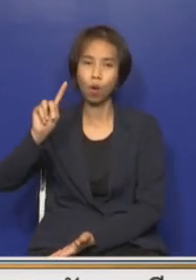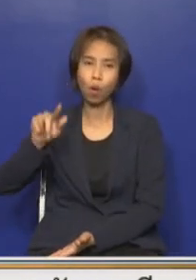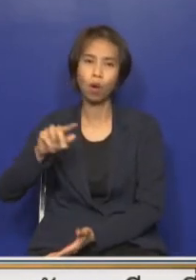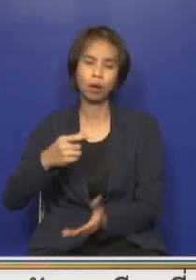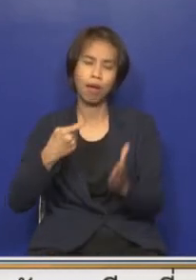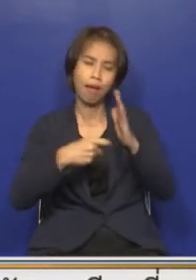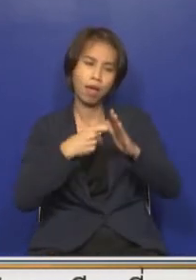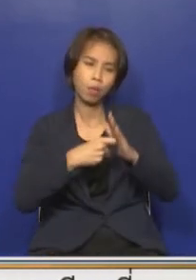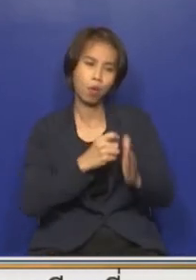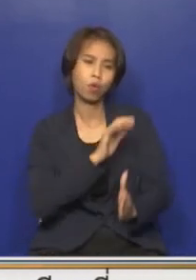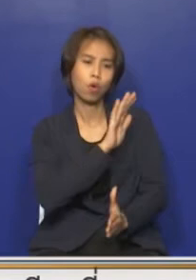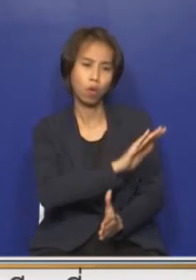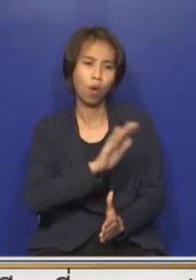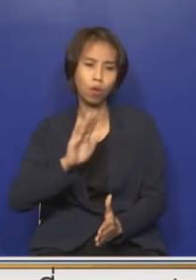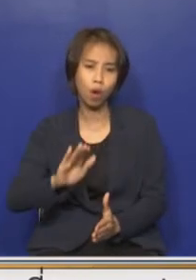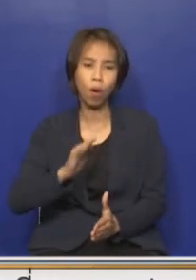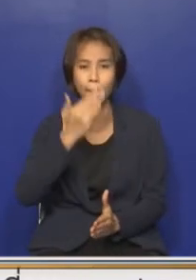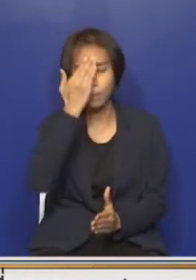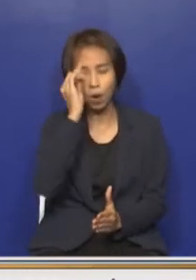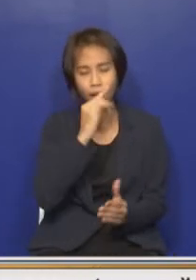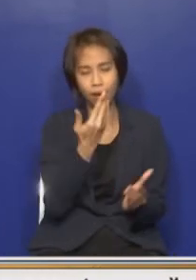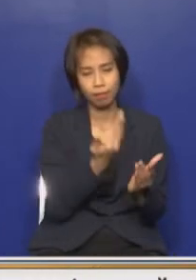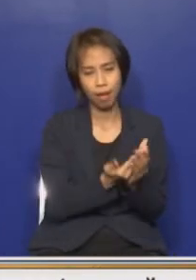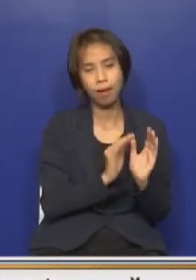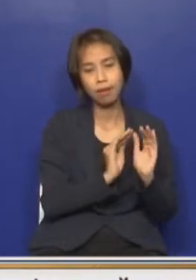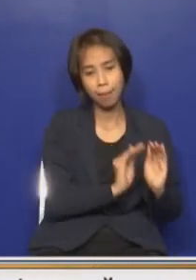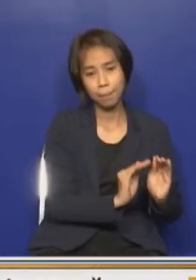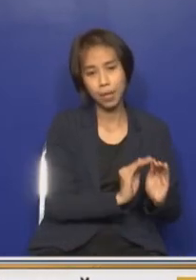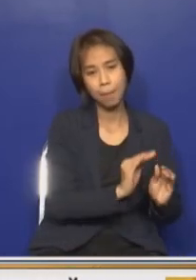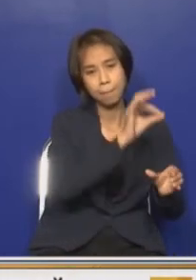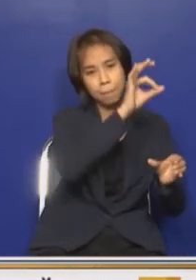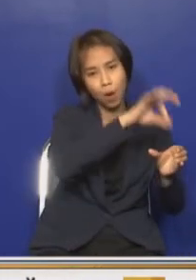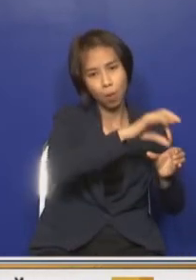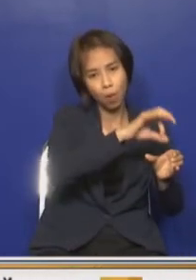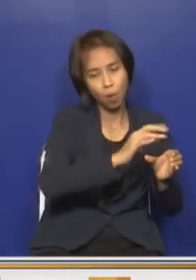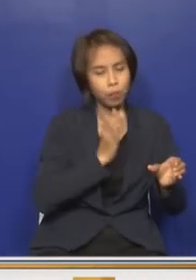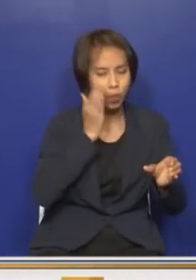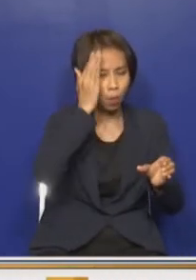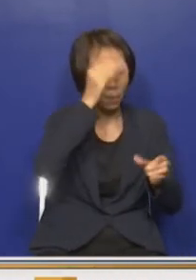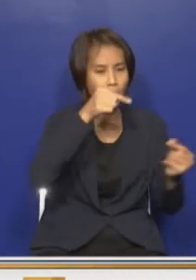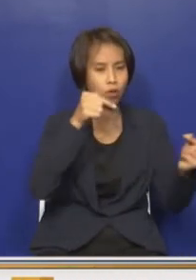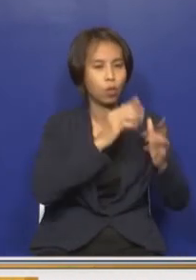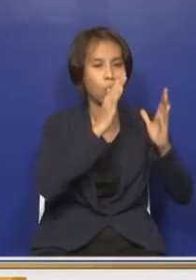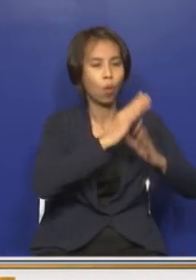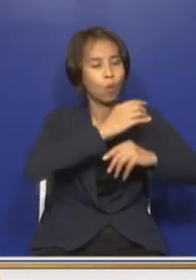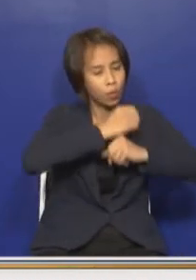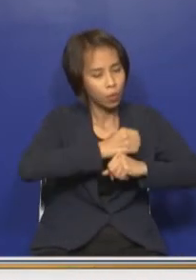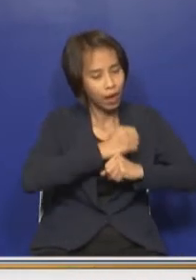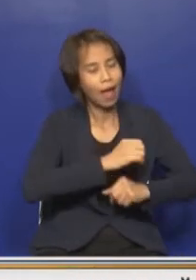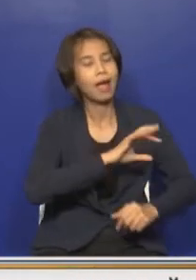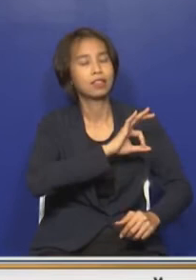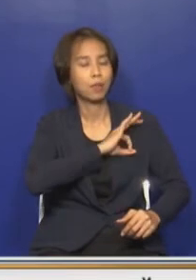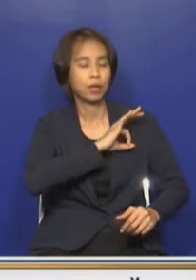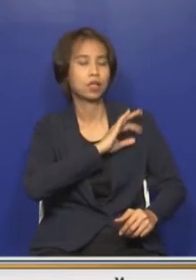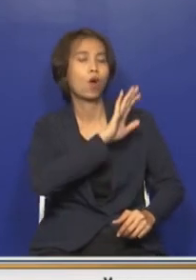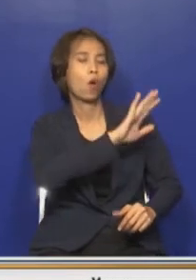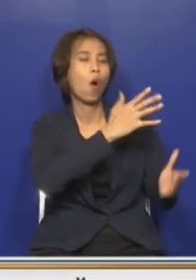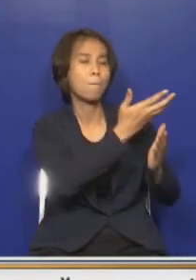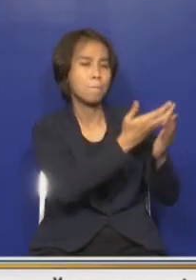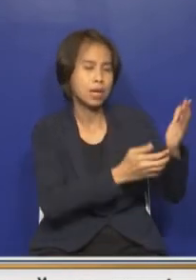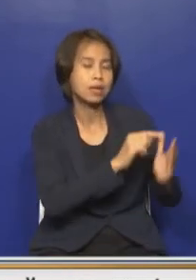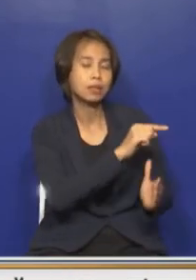าะก็คือเก็บเป็นเงินออมเพื่อใช้ยามชราของสมาชิกนะครับเพราะฉะ